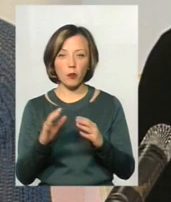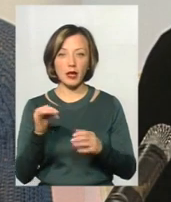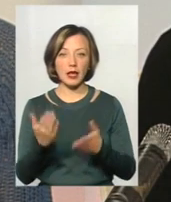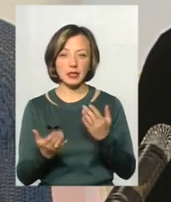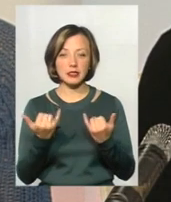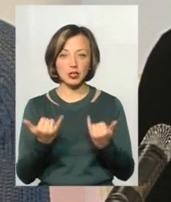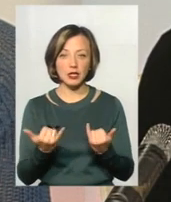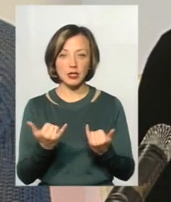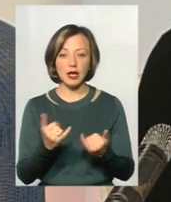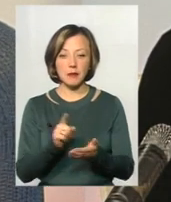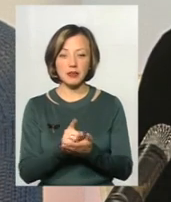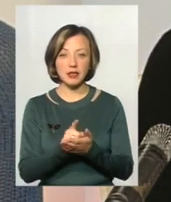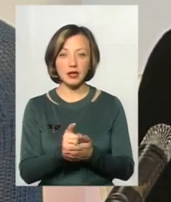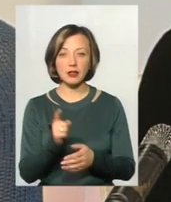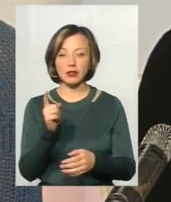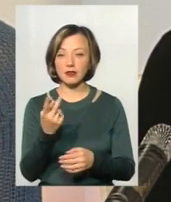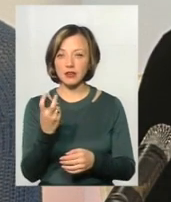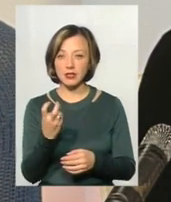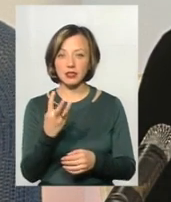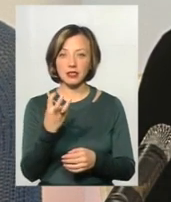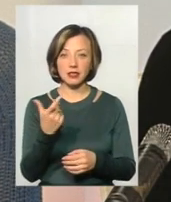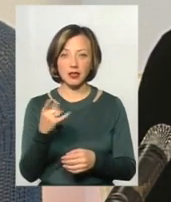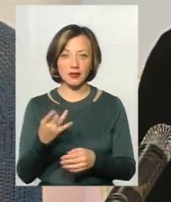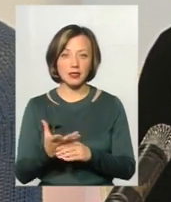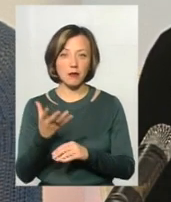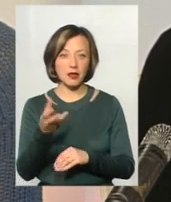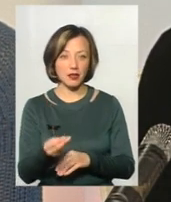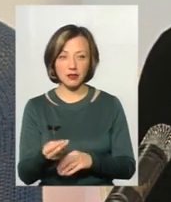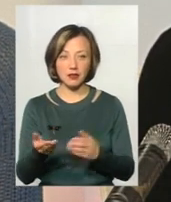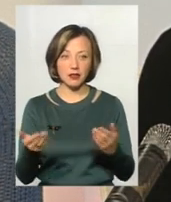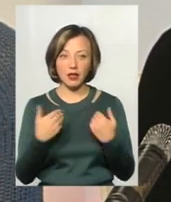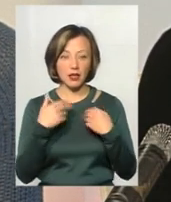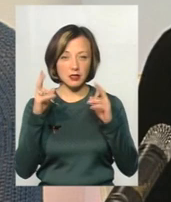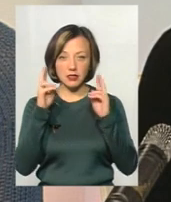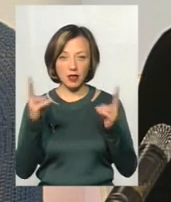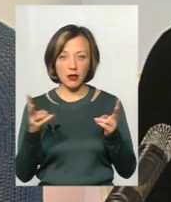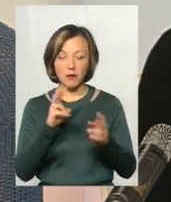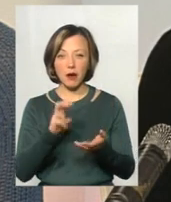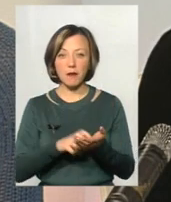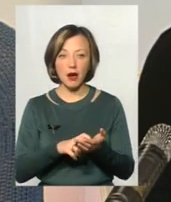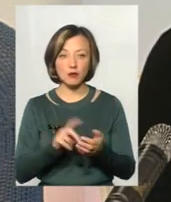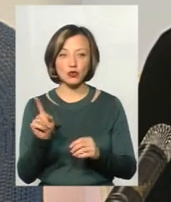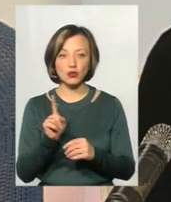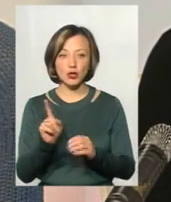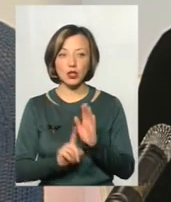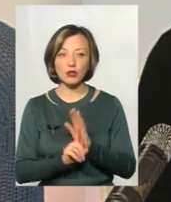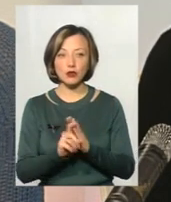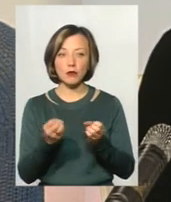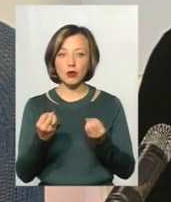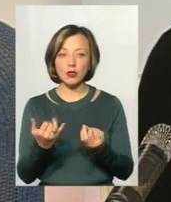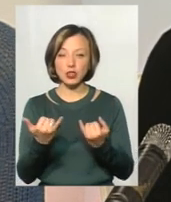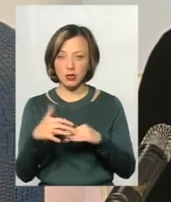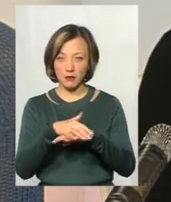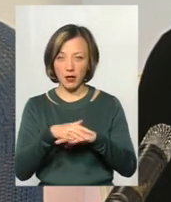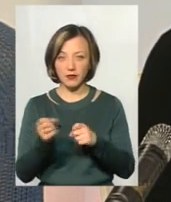если сейчас пенсионерка должна еще 200 или сколько там 300 гривен заплатить, вот я не знаю, я немножко побаиваюсь того, что начнут просто, сейчас